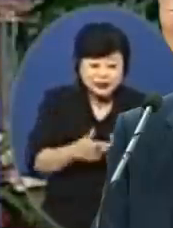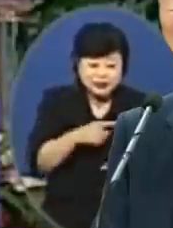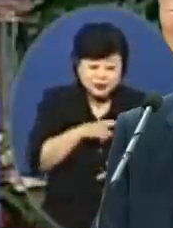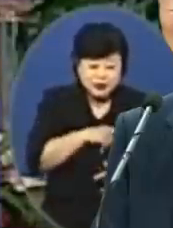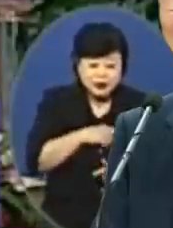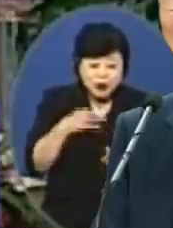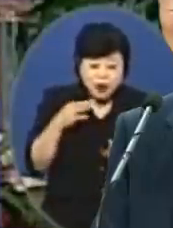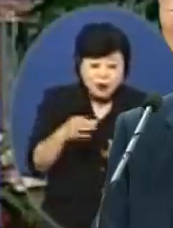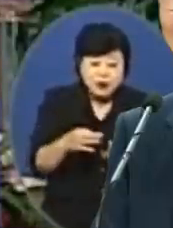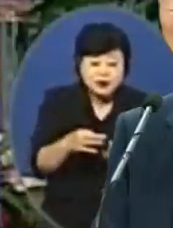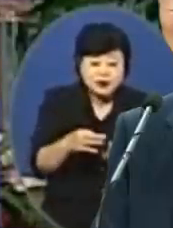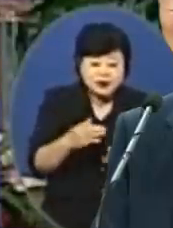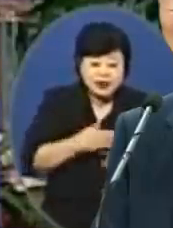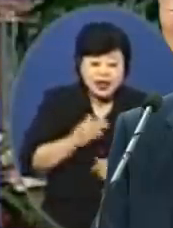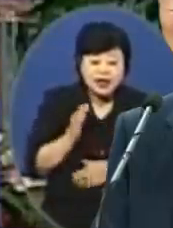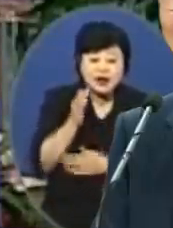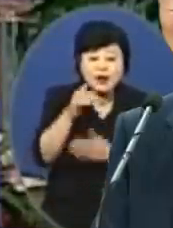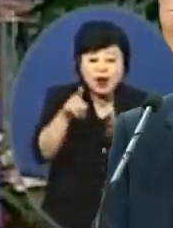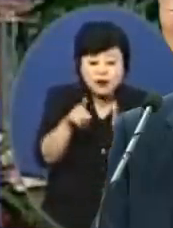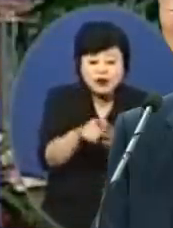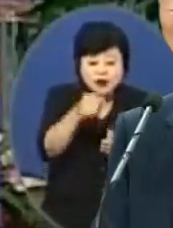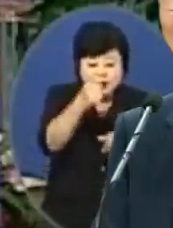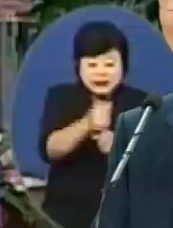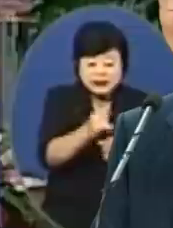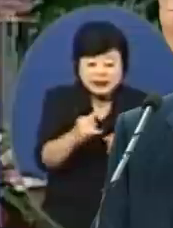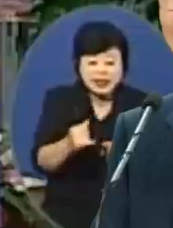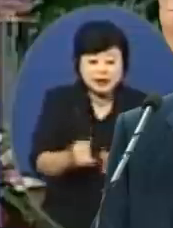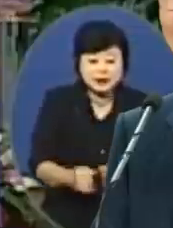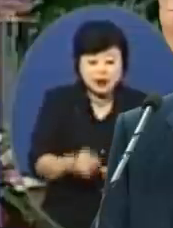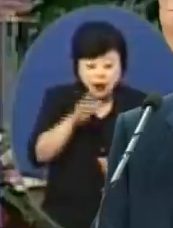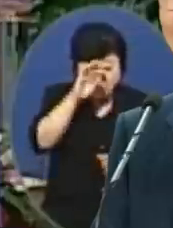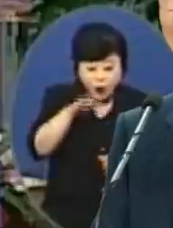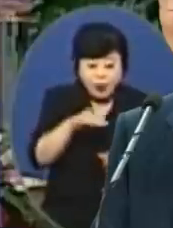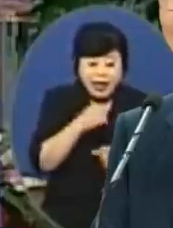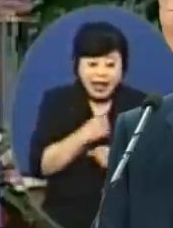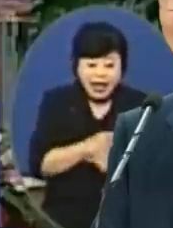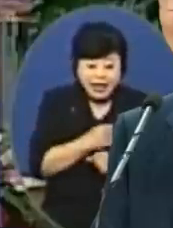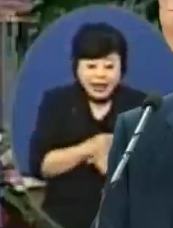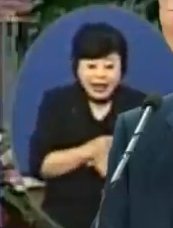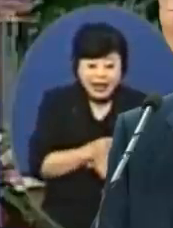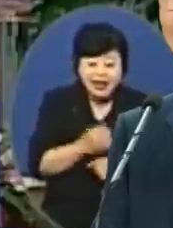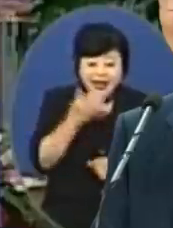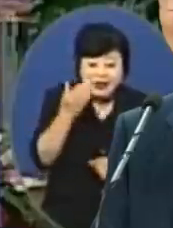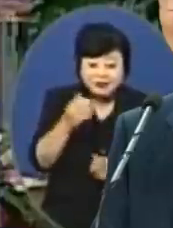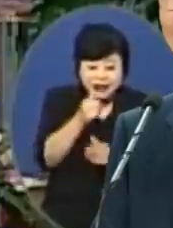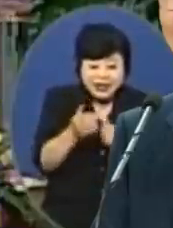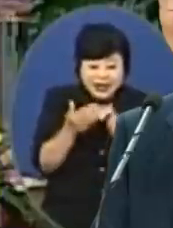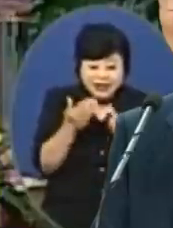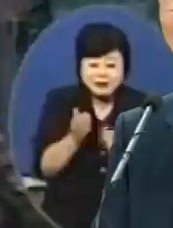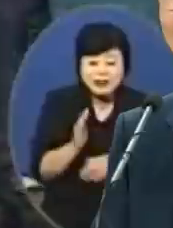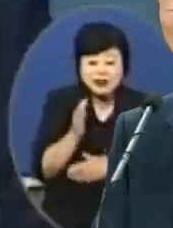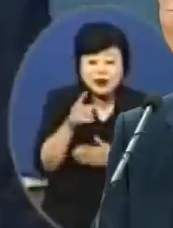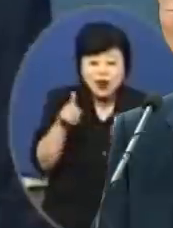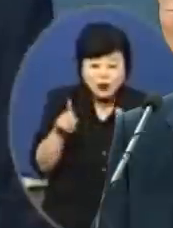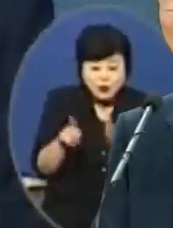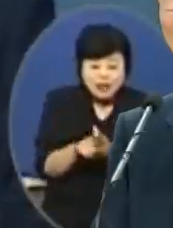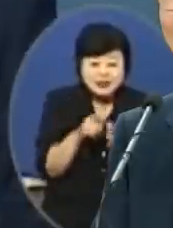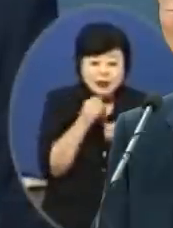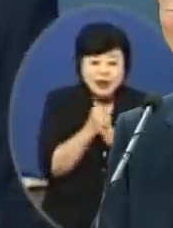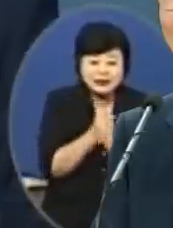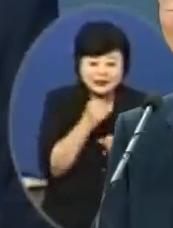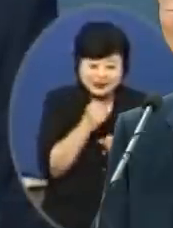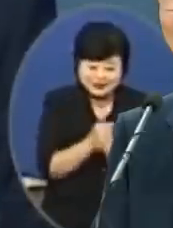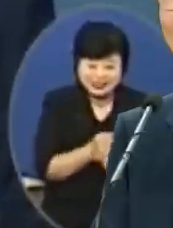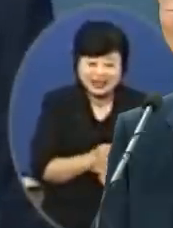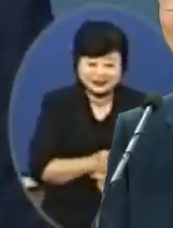불려지는 모든 자 곧 내가 내 영광을 위하여 창조한 자를 오게 하라. 여러분은 하나님의 영광을 위해서 만들어졌다.